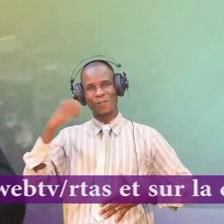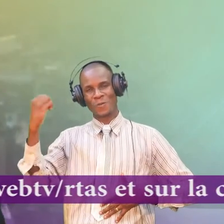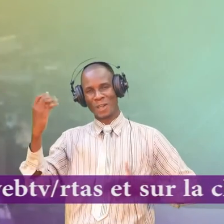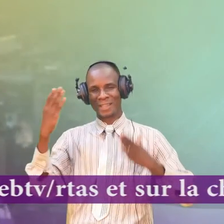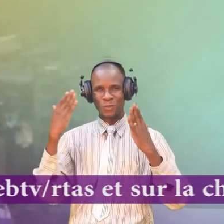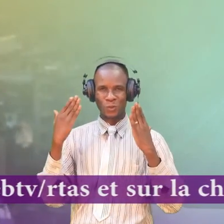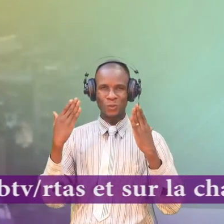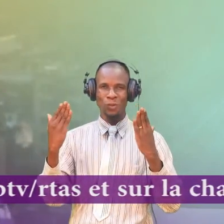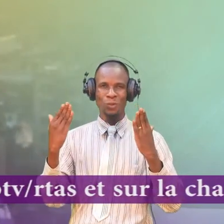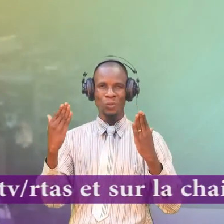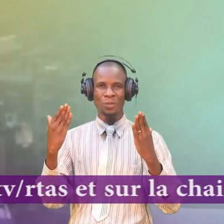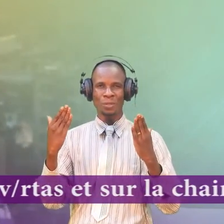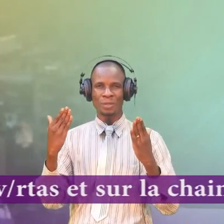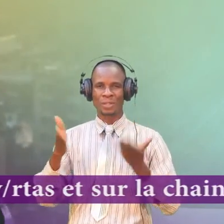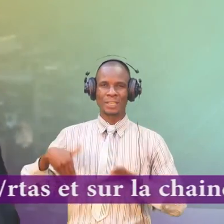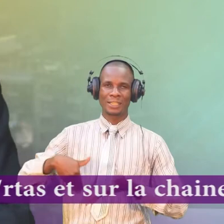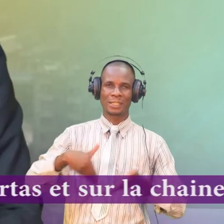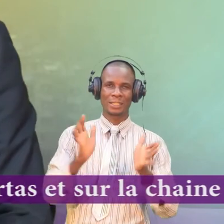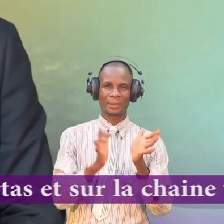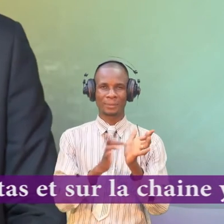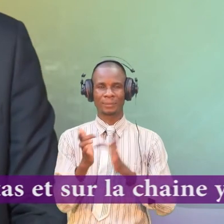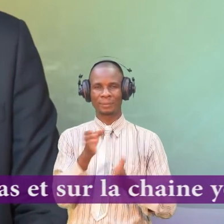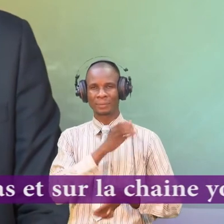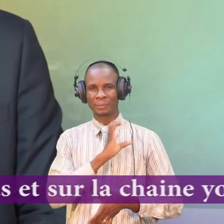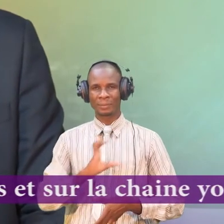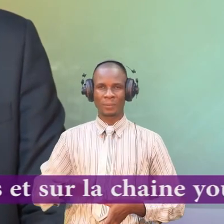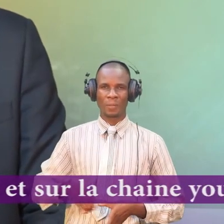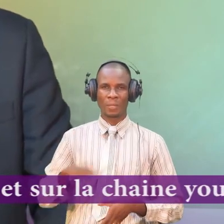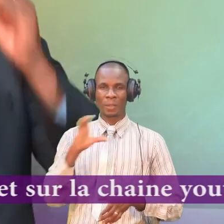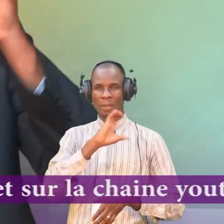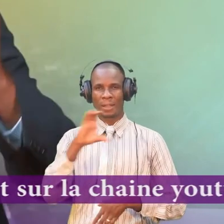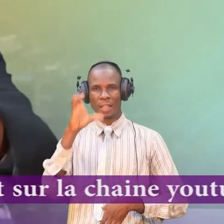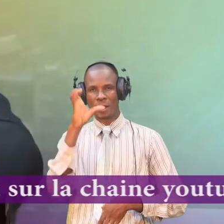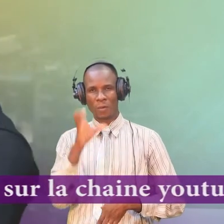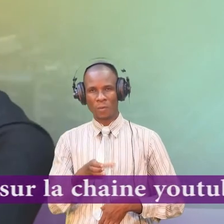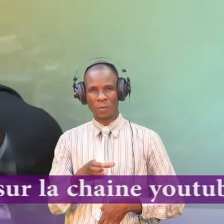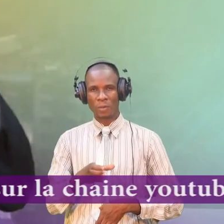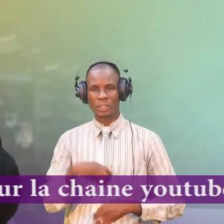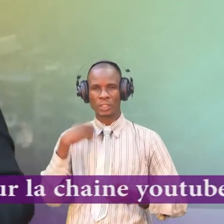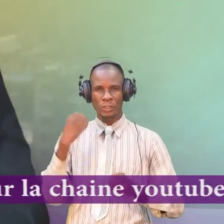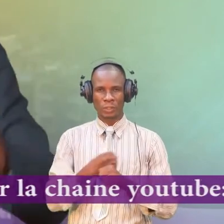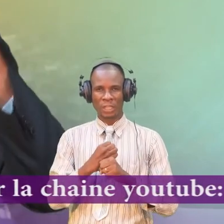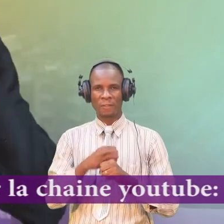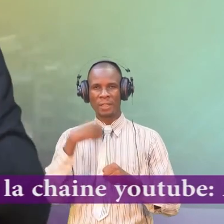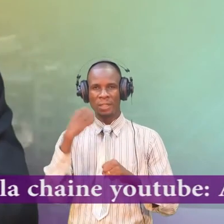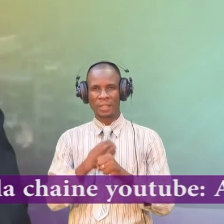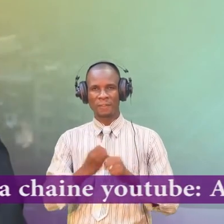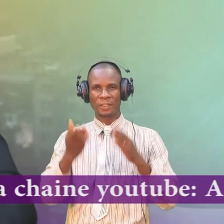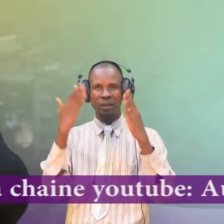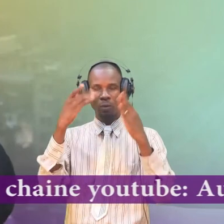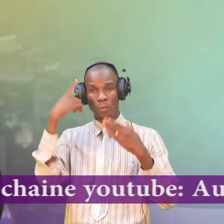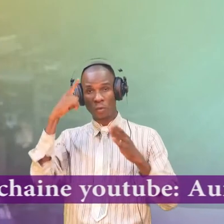karibuni utafikia ukomo wake, wakati Mungu atamaliza shetani na kumuua.